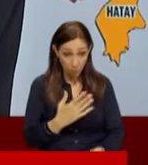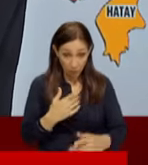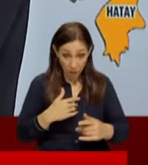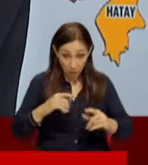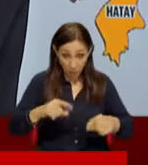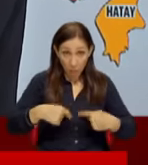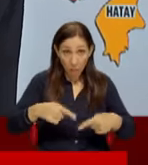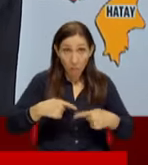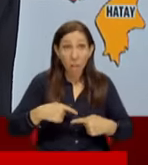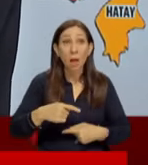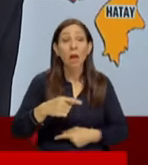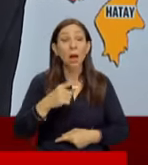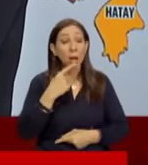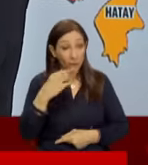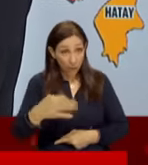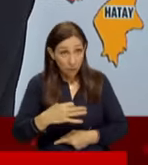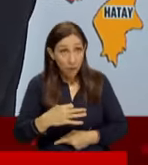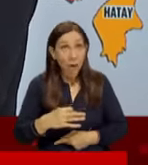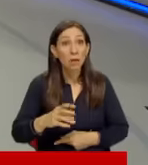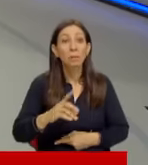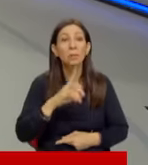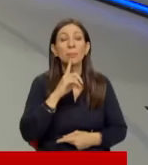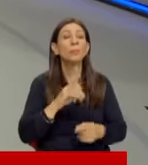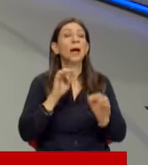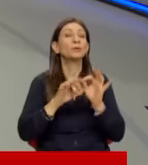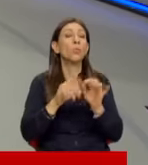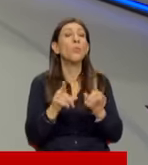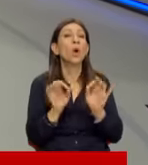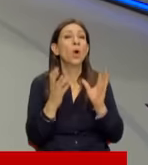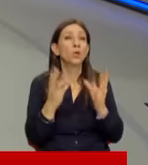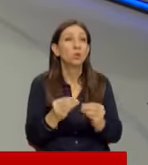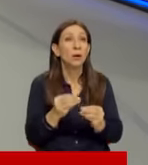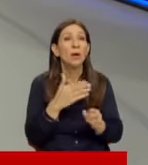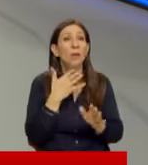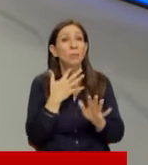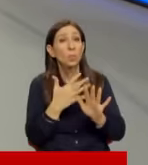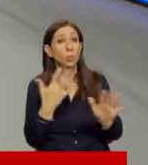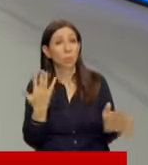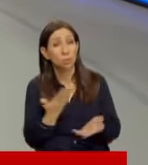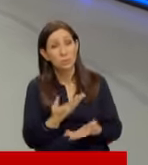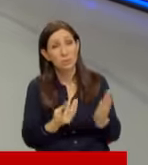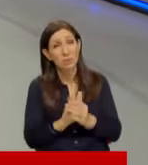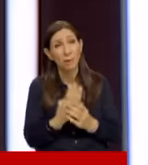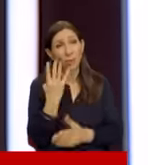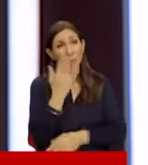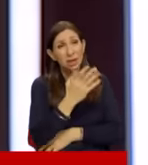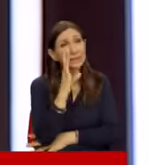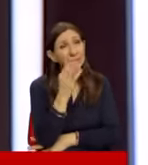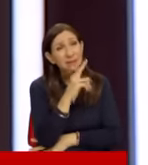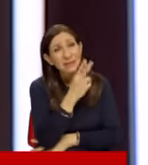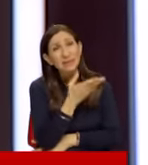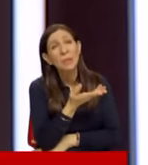bir kasteden bir aşamaya geldi ekonomi. Tabii yani, tabii. Ya et kuyruklarında sabah 4'te giden insanlar